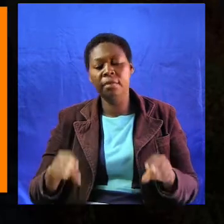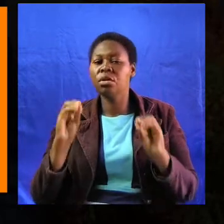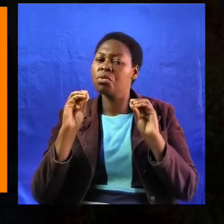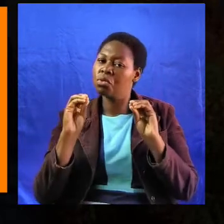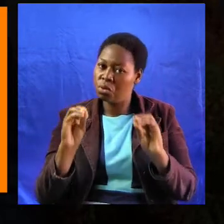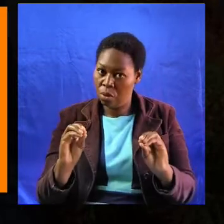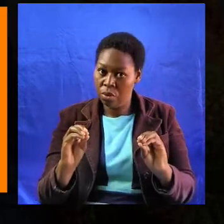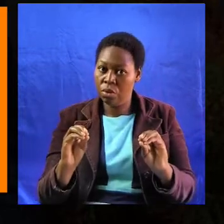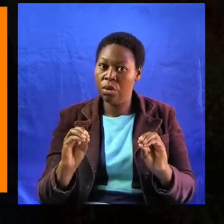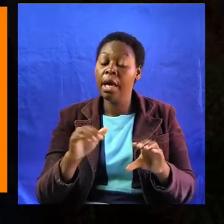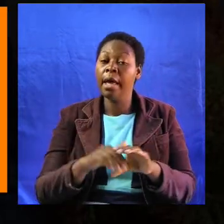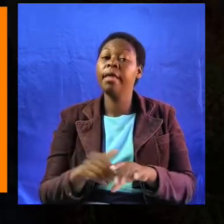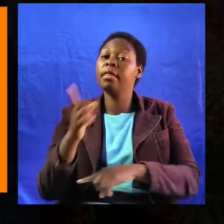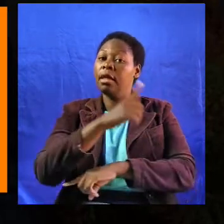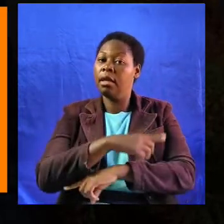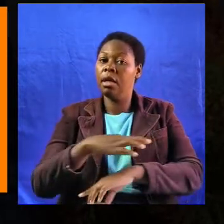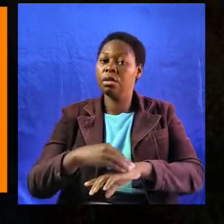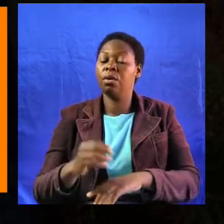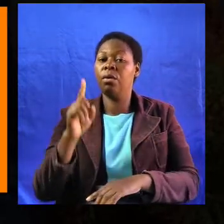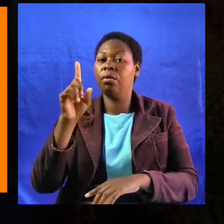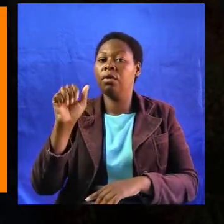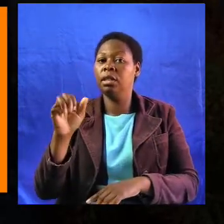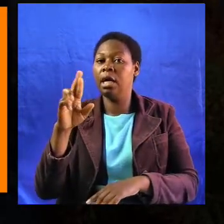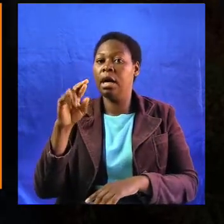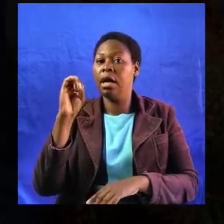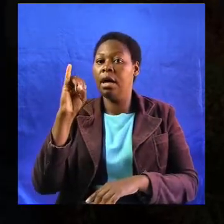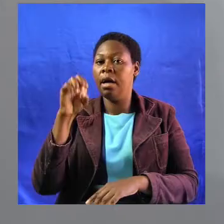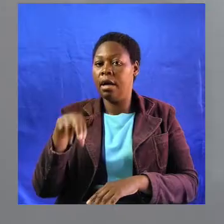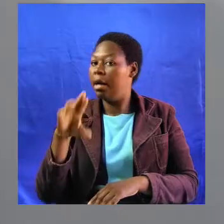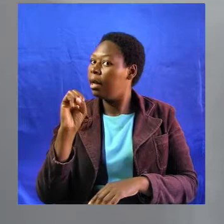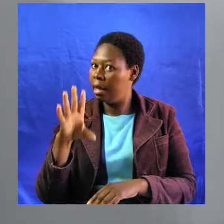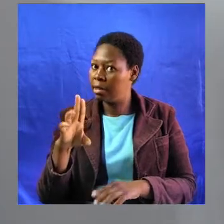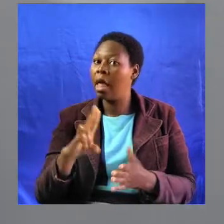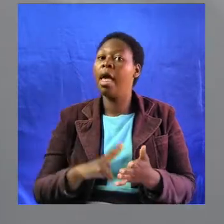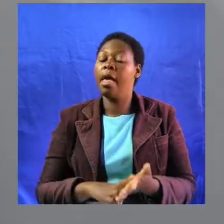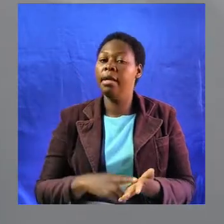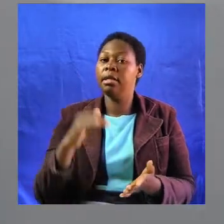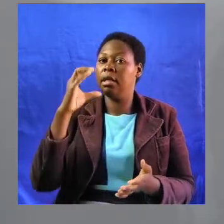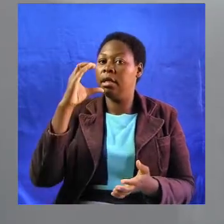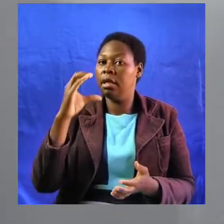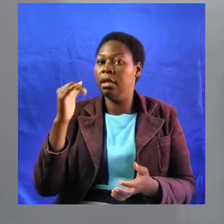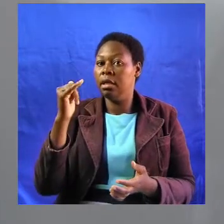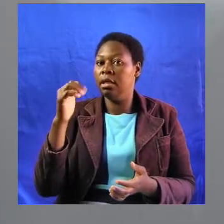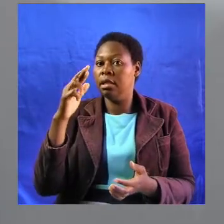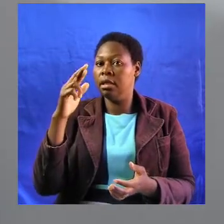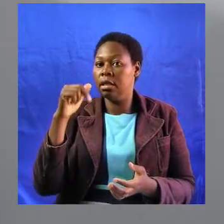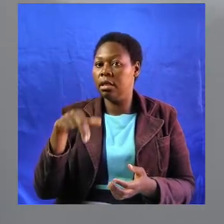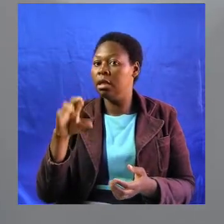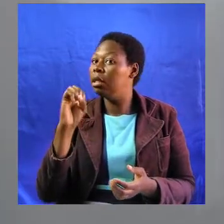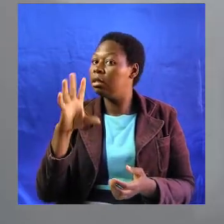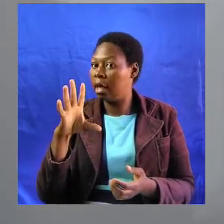kwa Darius. Na pakubata ushe kwa Koreshi mupezhia. Saka patuti Mwari vanoshanda kunyangwe